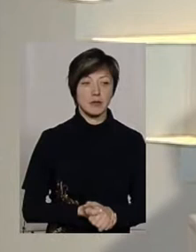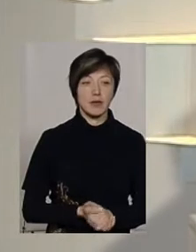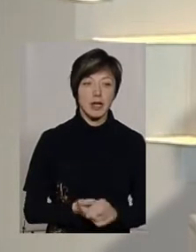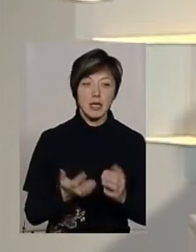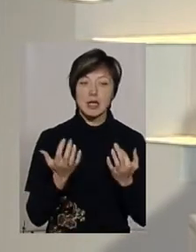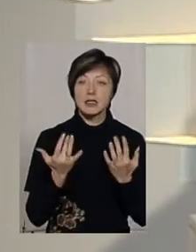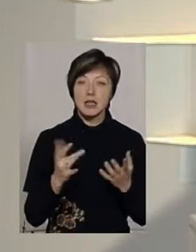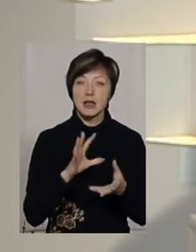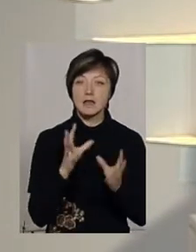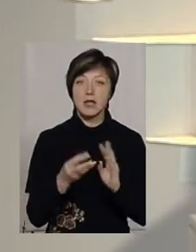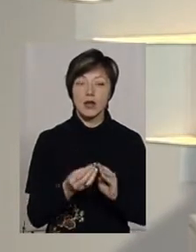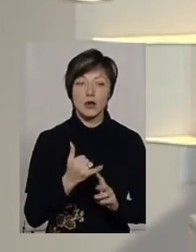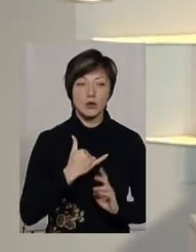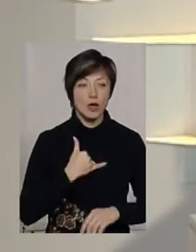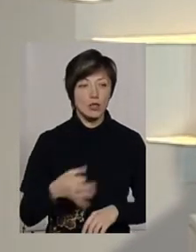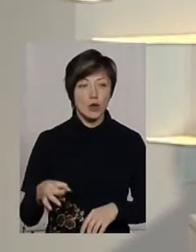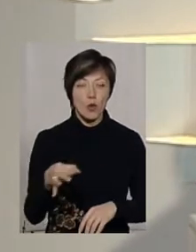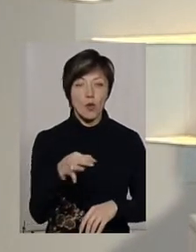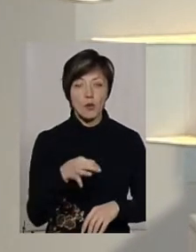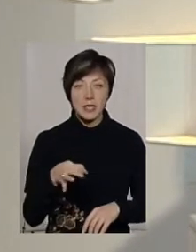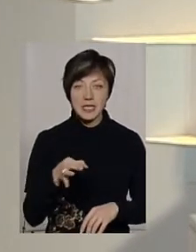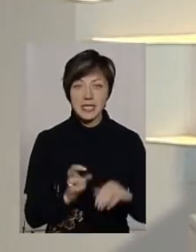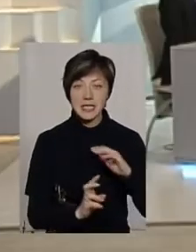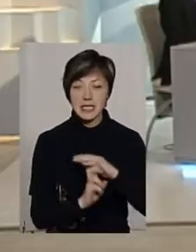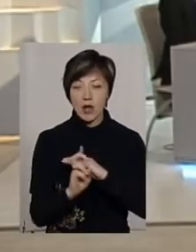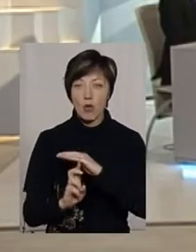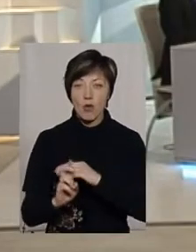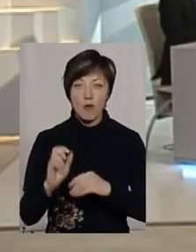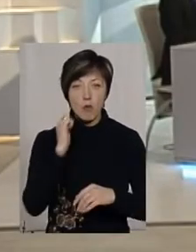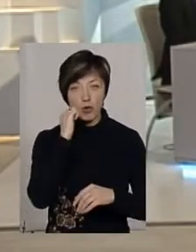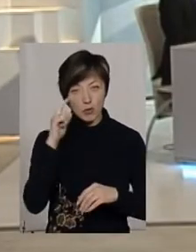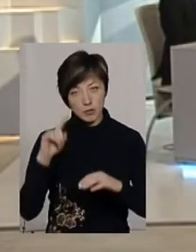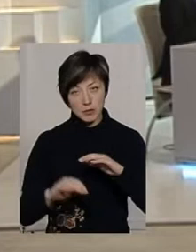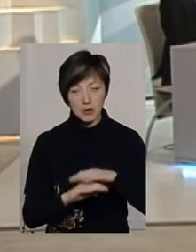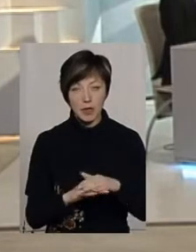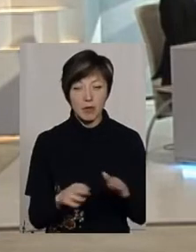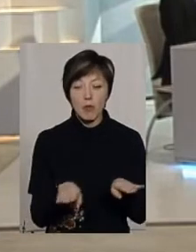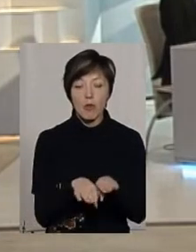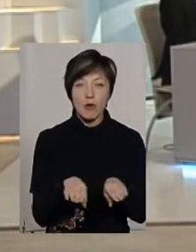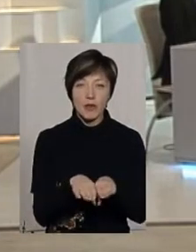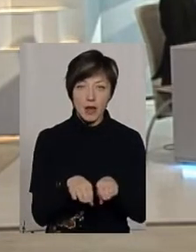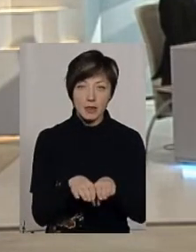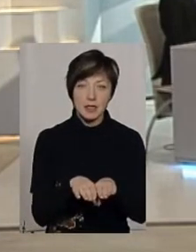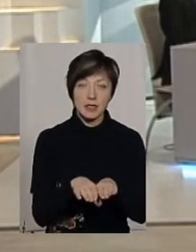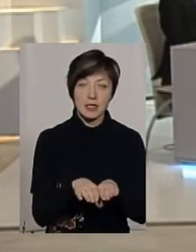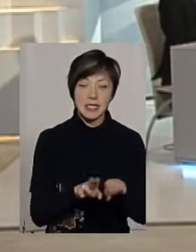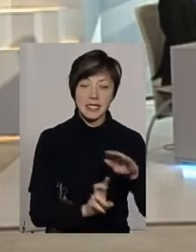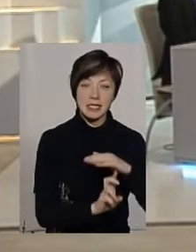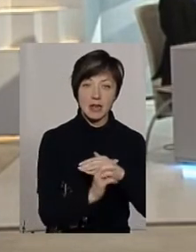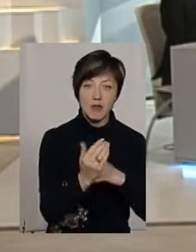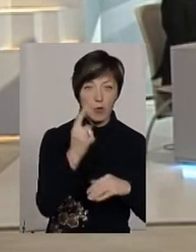А скільки взагалі в нашій області церков у підпорядкуванні московського патріархату, яка от цифра в порівнянні з церквами,